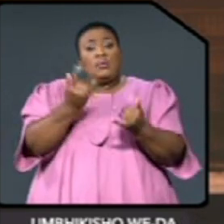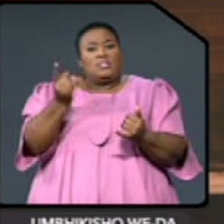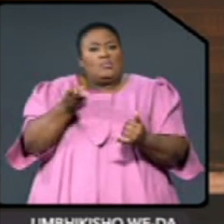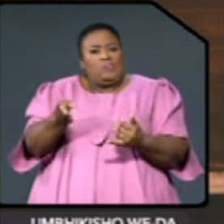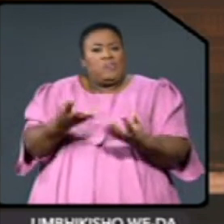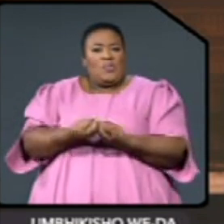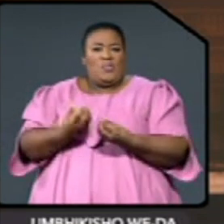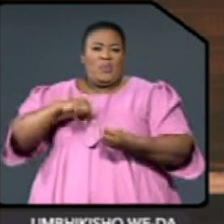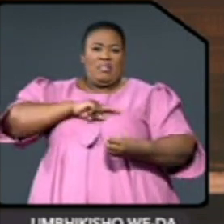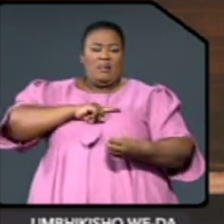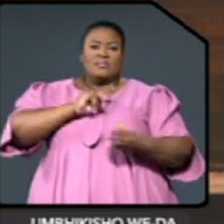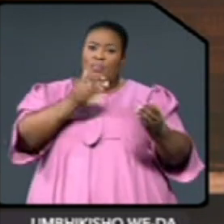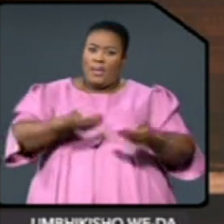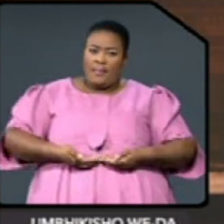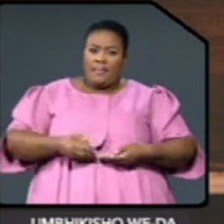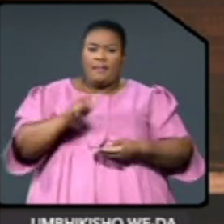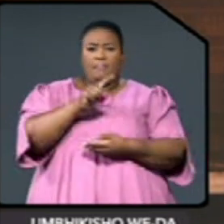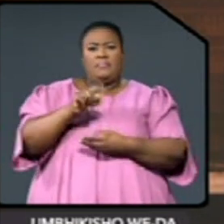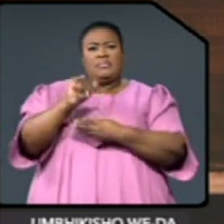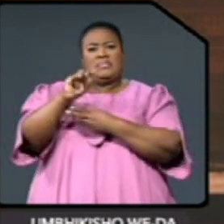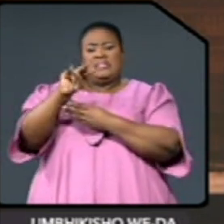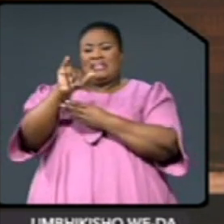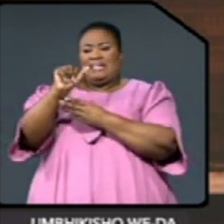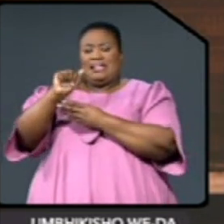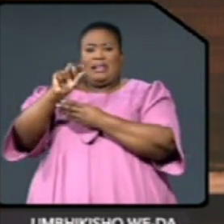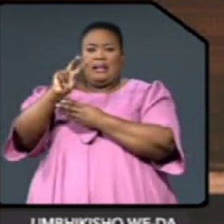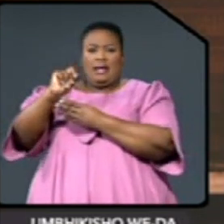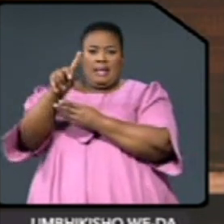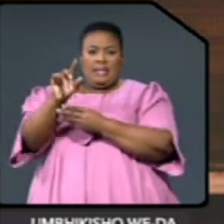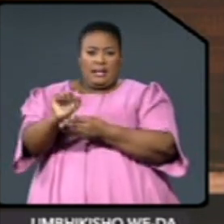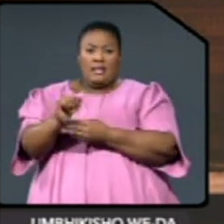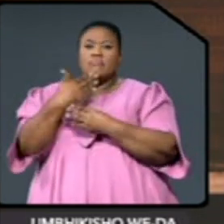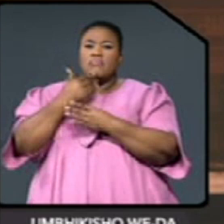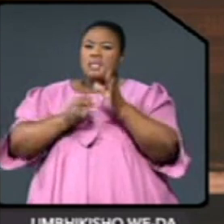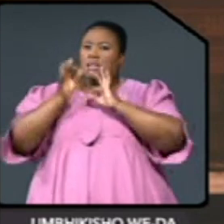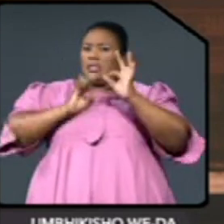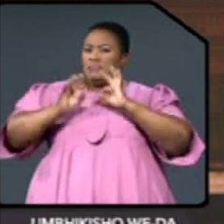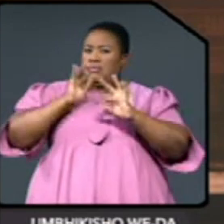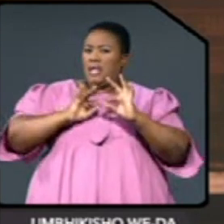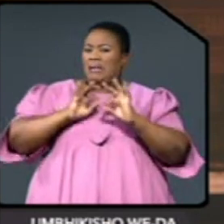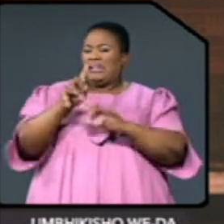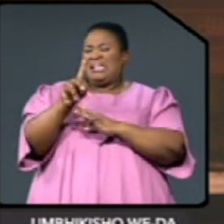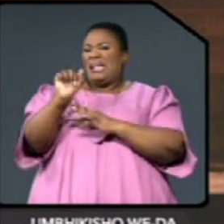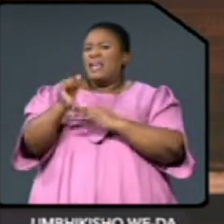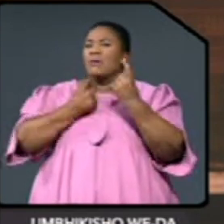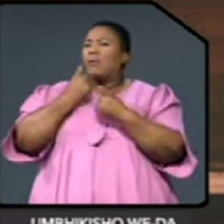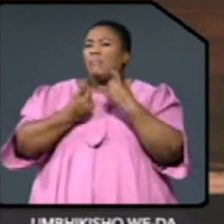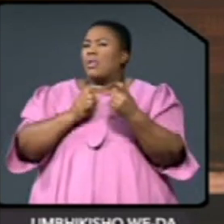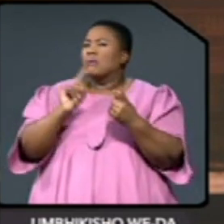Ziyanda, siyakwamukela ezindabeni zethu. Sichazele kabanzi ngokunye okuyizikhalo ze-DA kade zithula